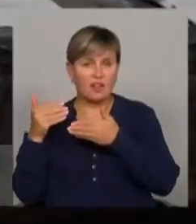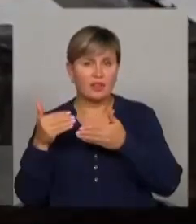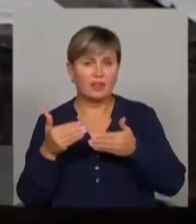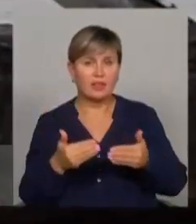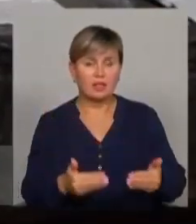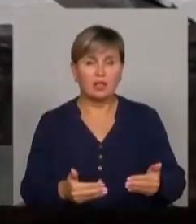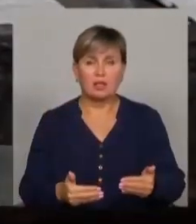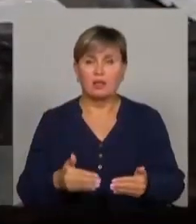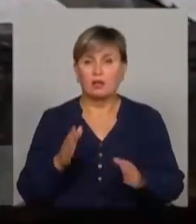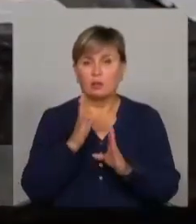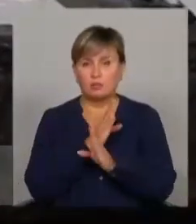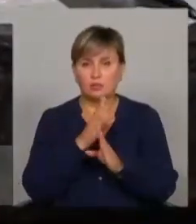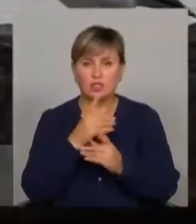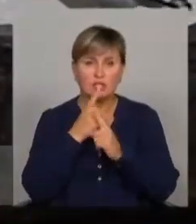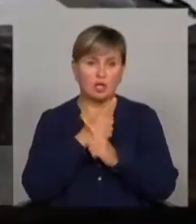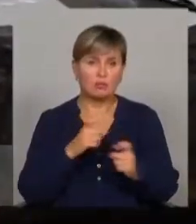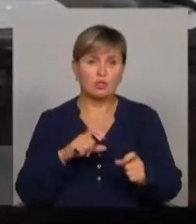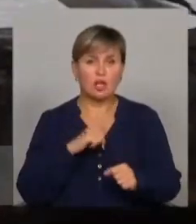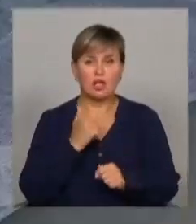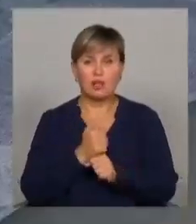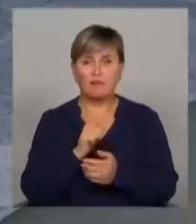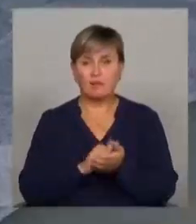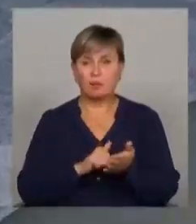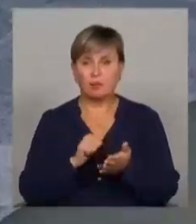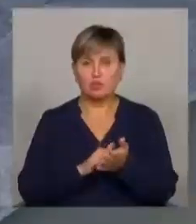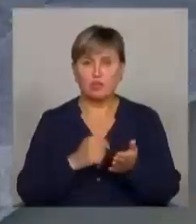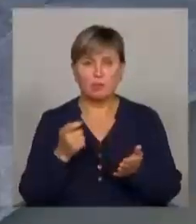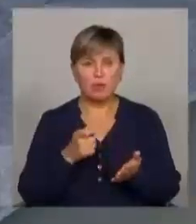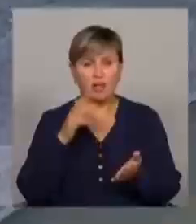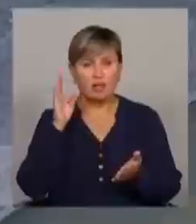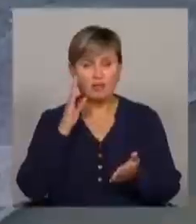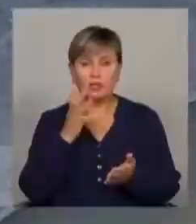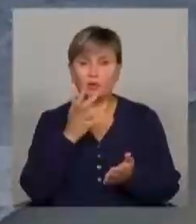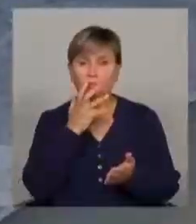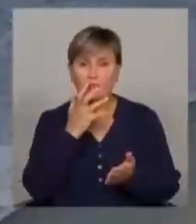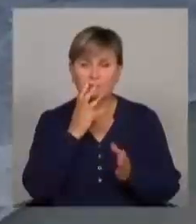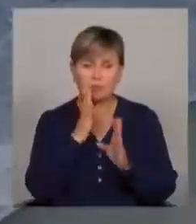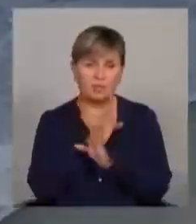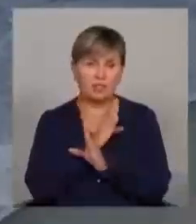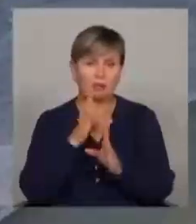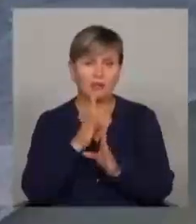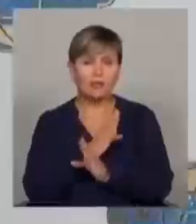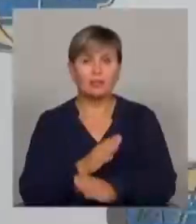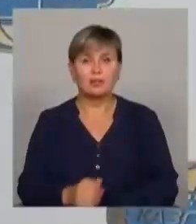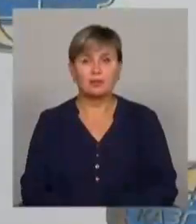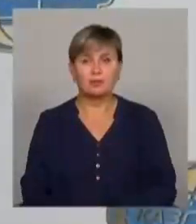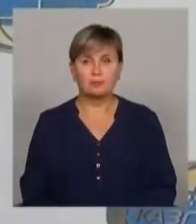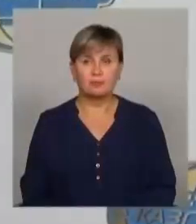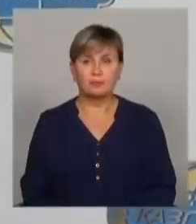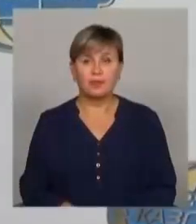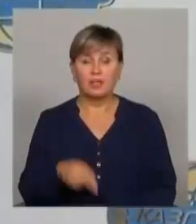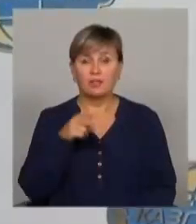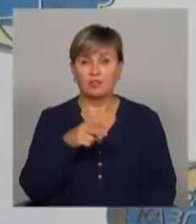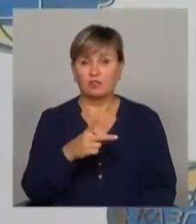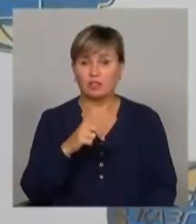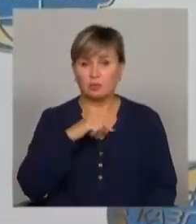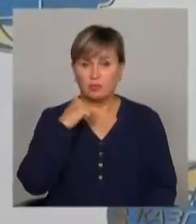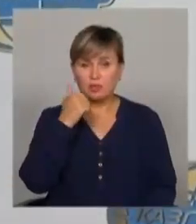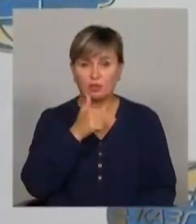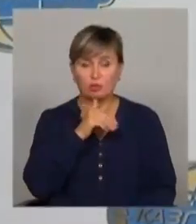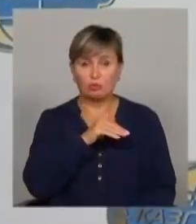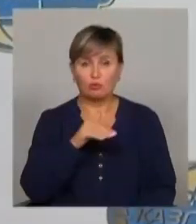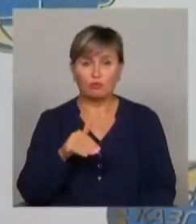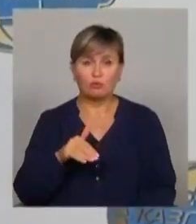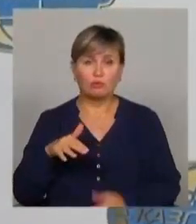синоптики. Казгидромете сообщили, что главная причина маловодности – потепление климата. В 2021 году отметка уровня